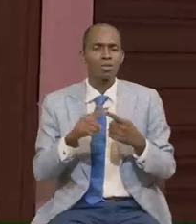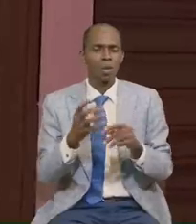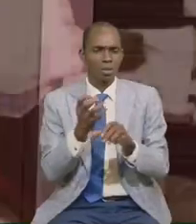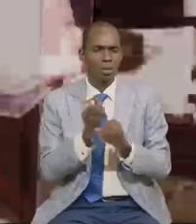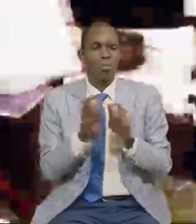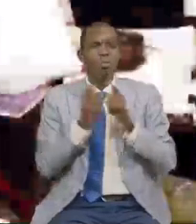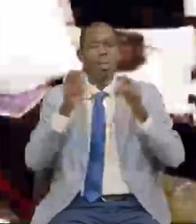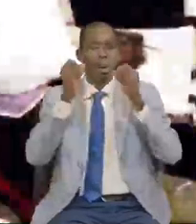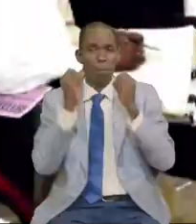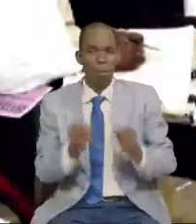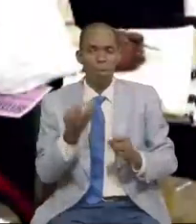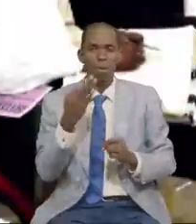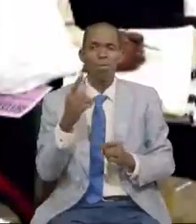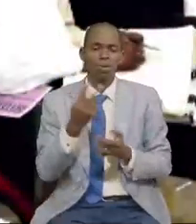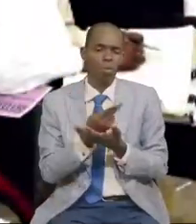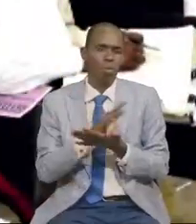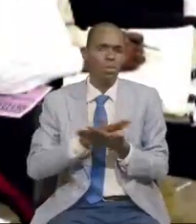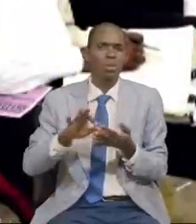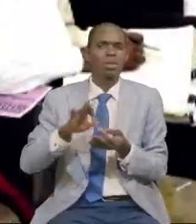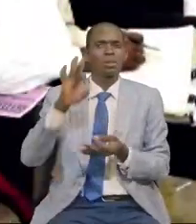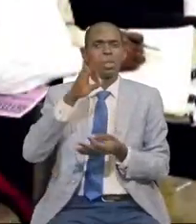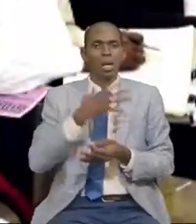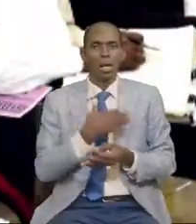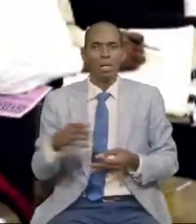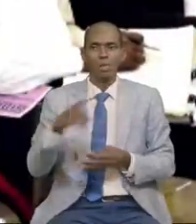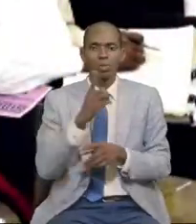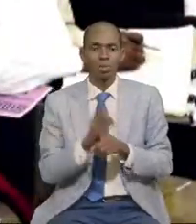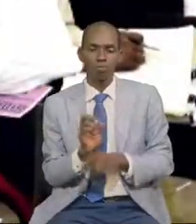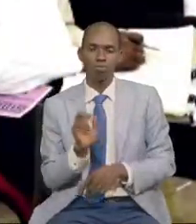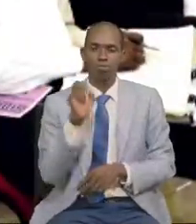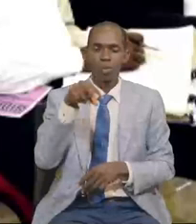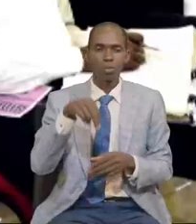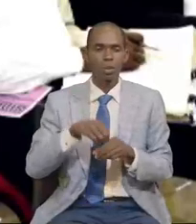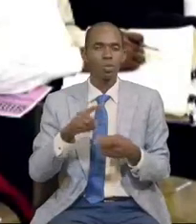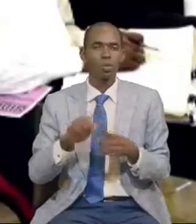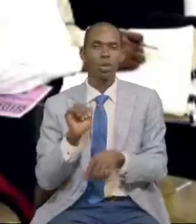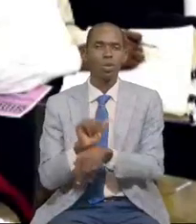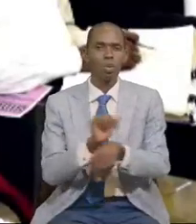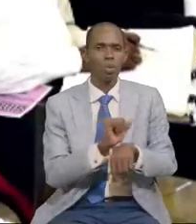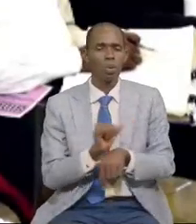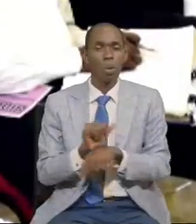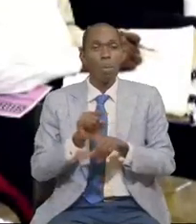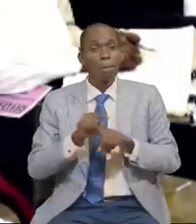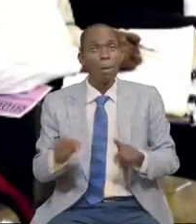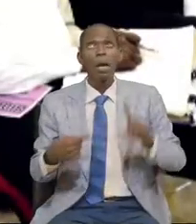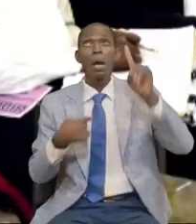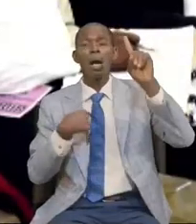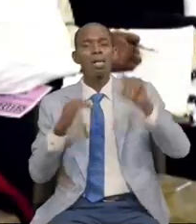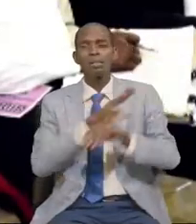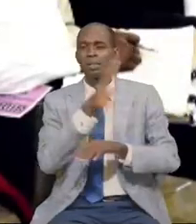la puissance atomique du Saint-Esprit. Et vous avez sauté, vous êtes rentré dans le champ. Mais je ne vous ai jamais connu en tant